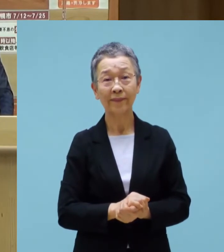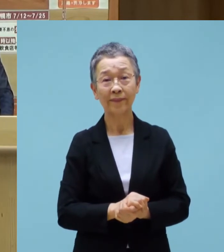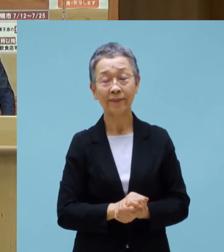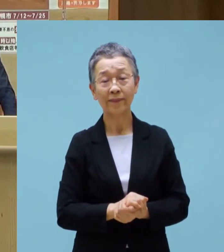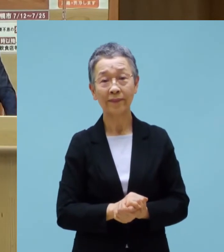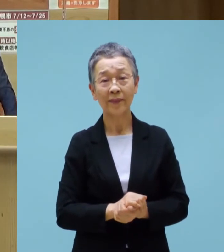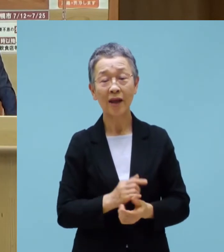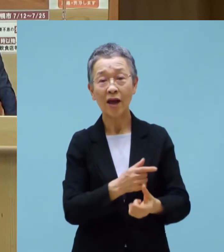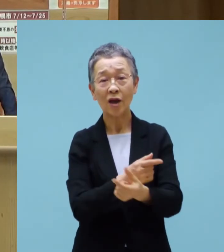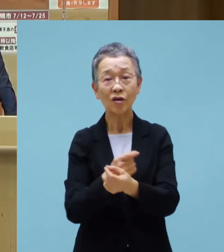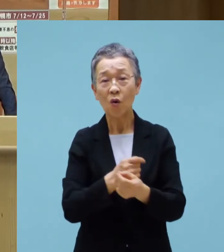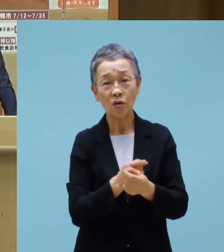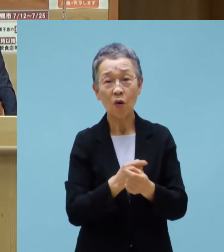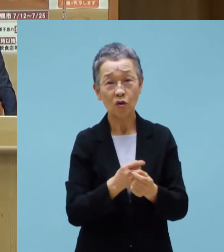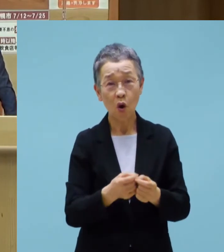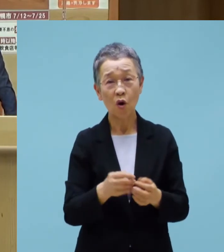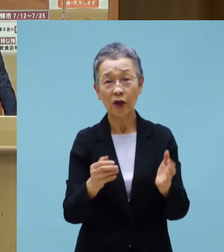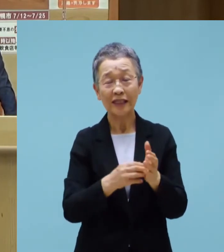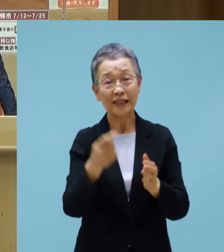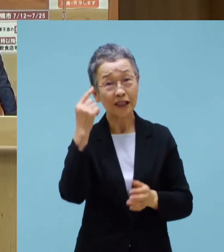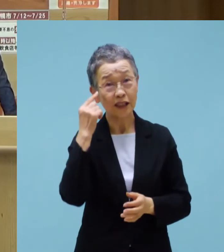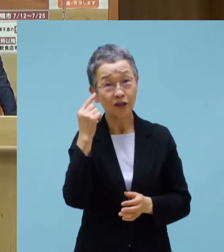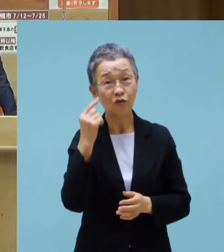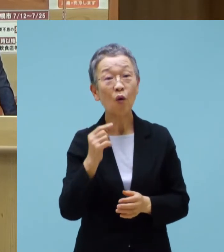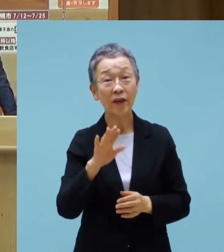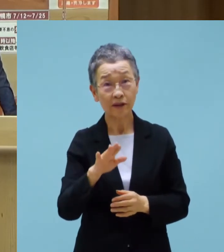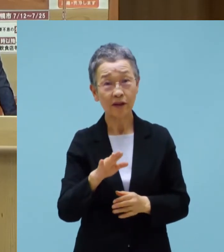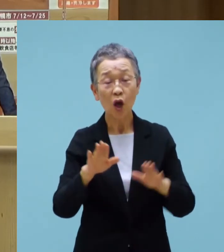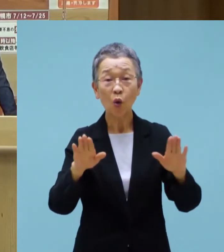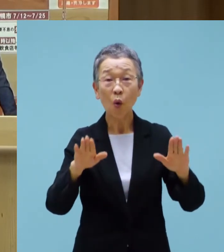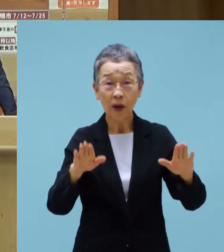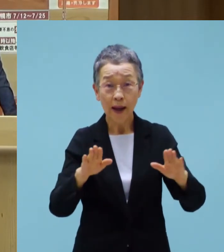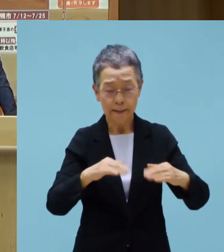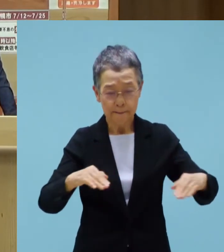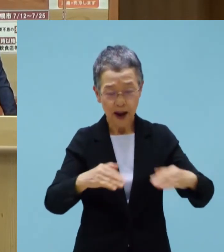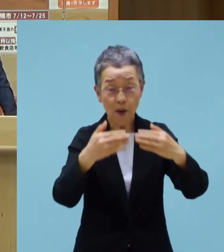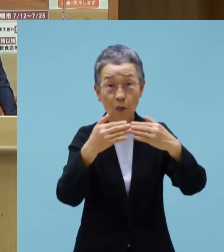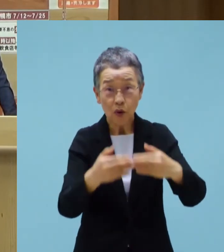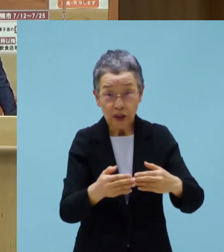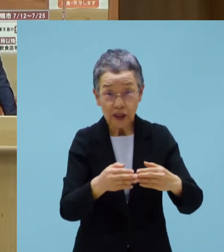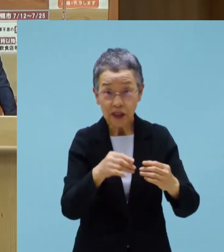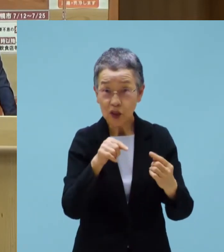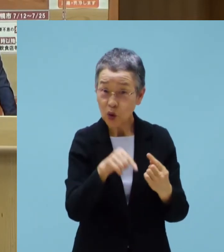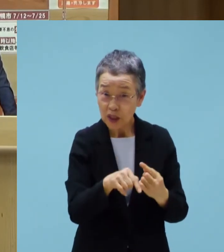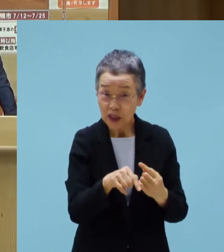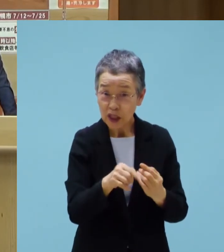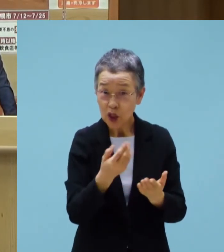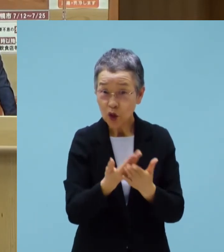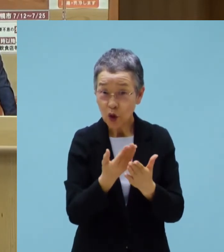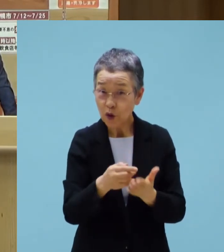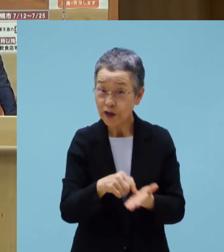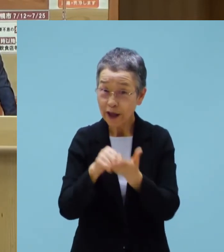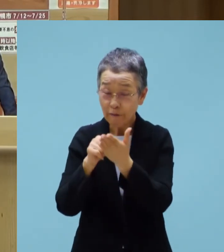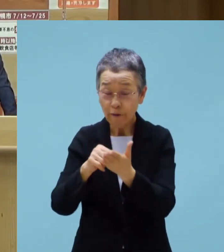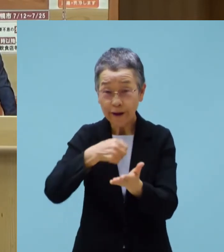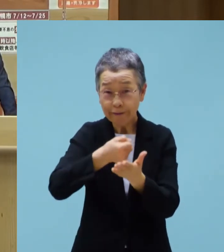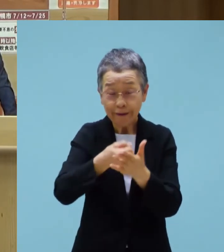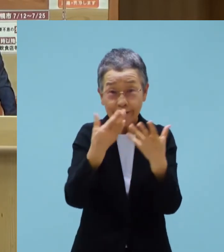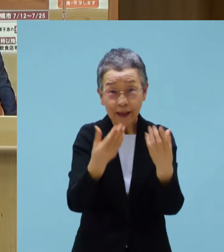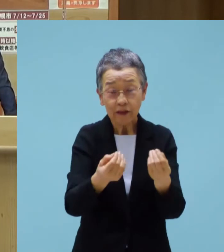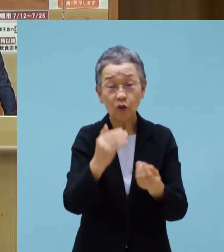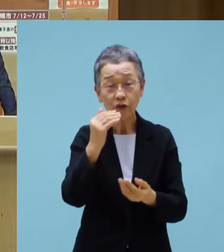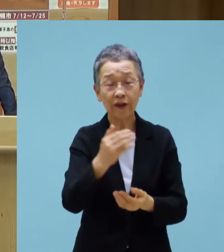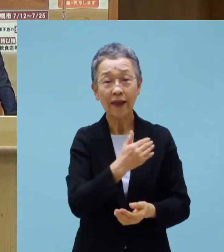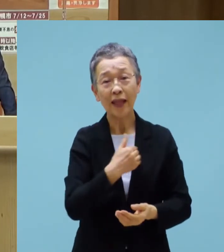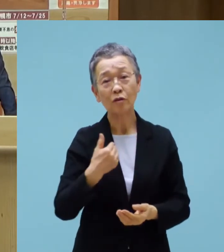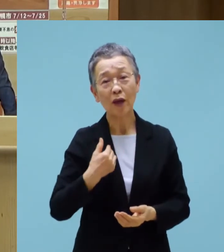共同通信の石黒です。今回まん延防止措置の要請を決定したということで、なるべく速やか